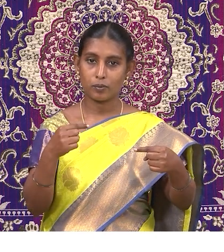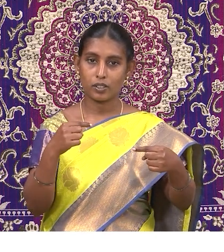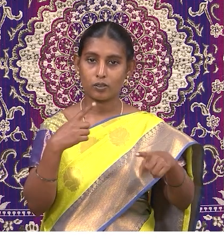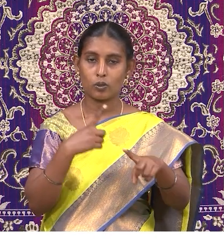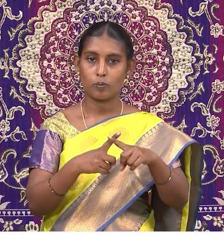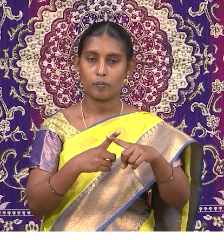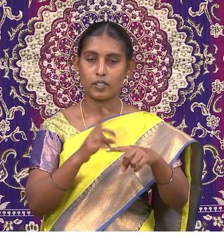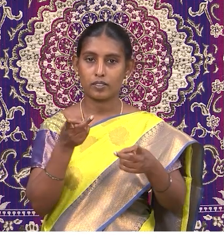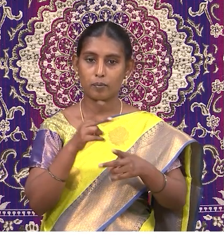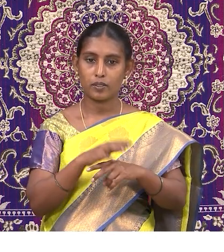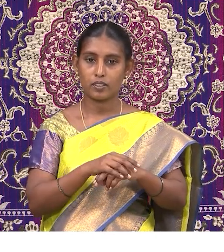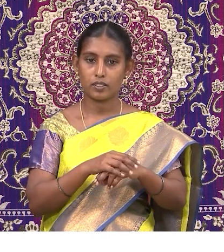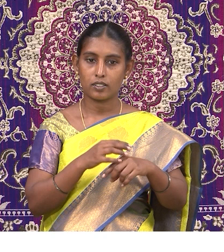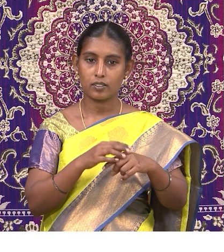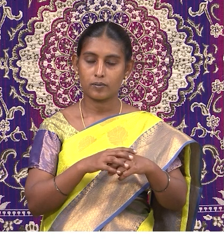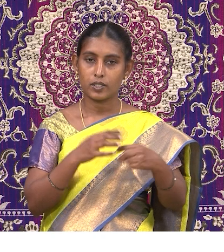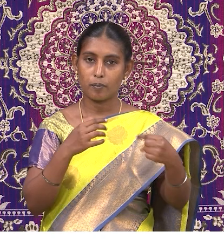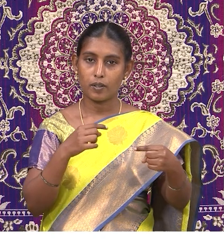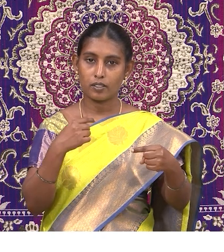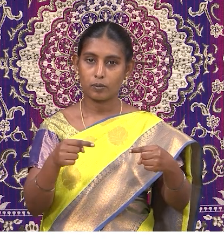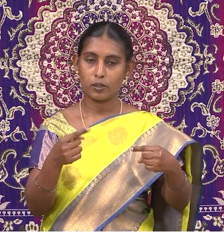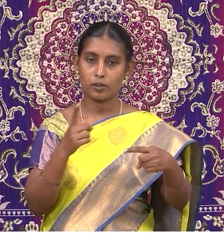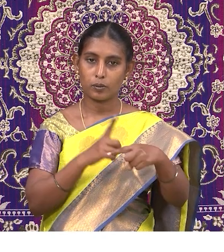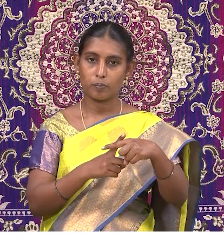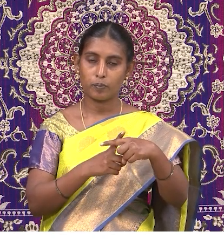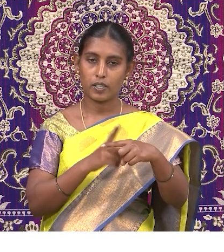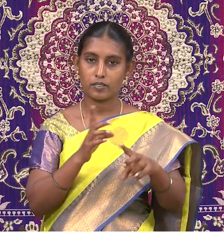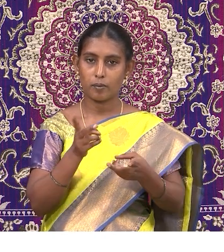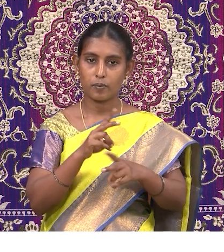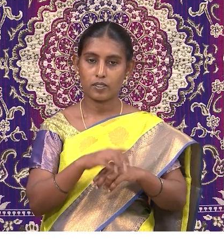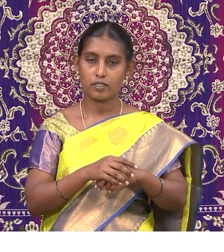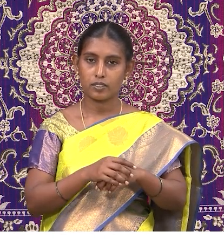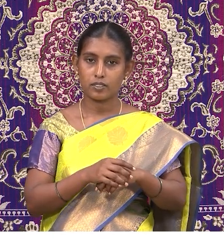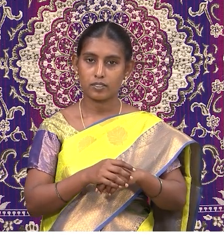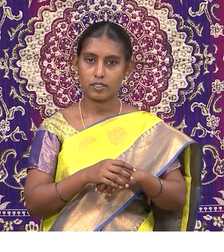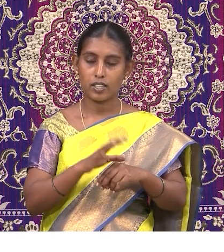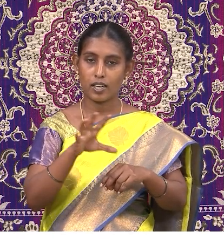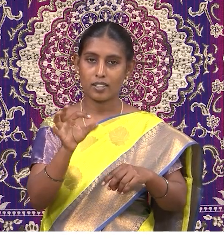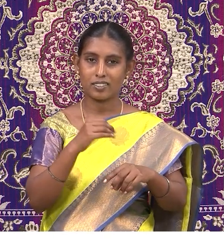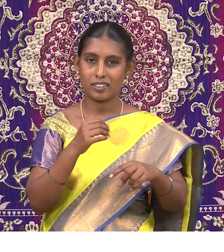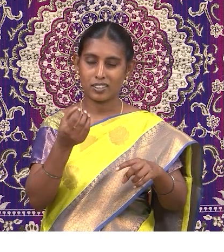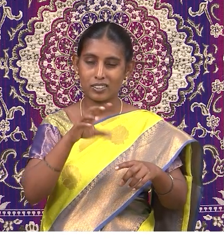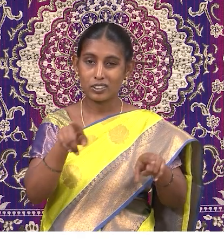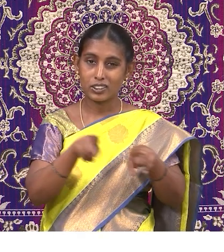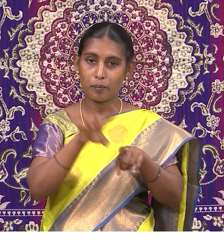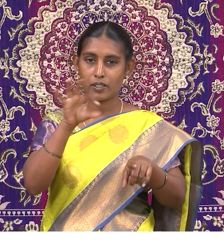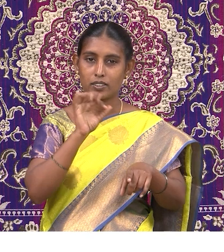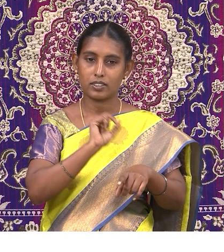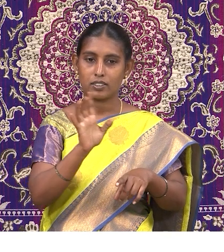-2 - a² அப்போ அந்த மைனஸ் இப்போ இருக்குன்னா ப்ளஸ். அப்போ டைரெக்டாக நம்ம எழுதலாம்